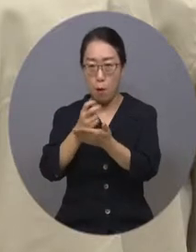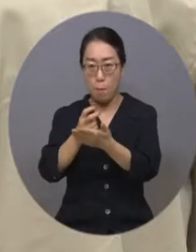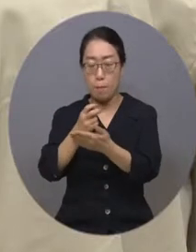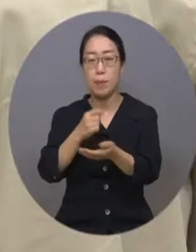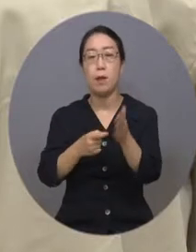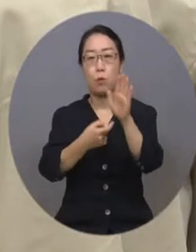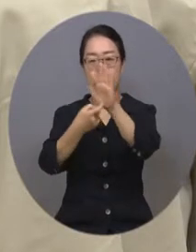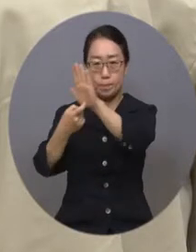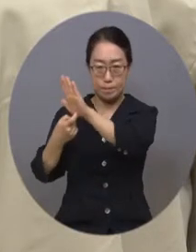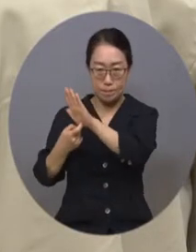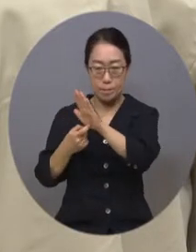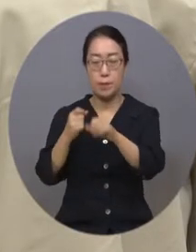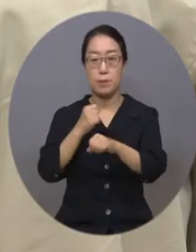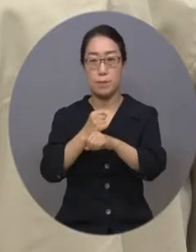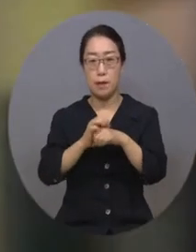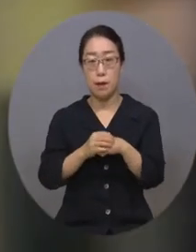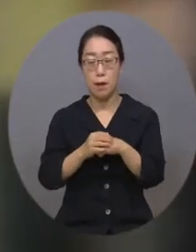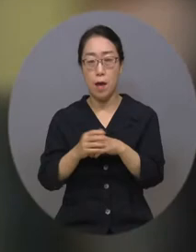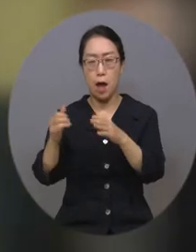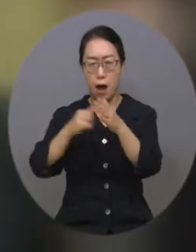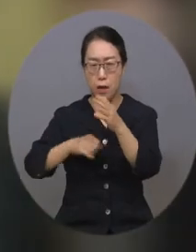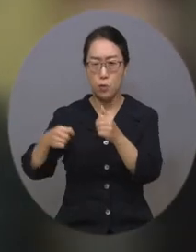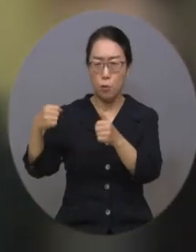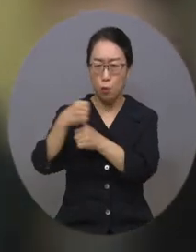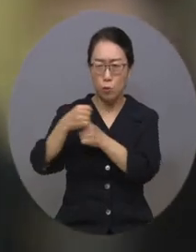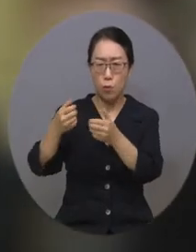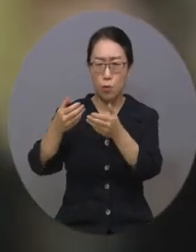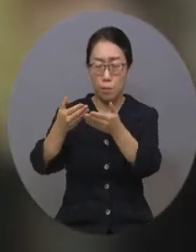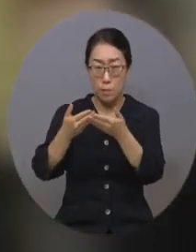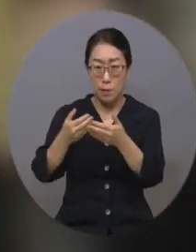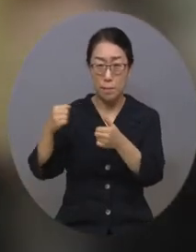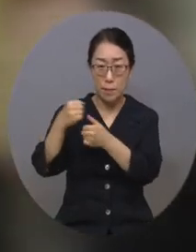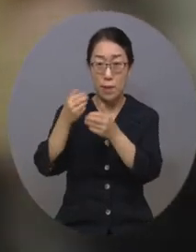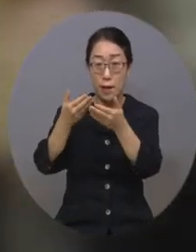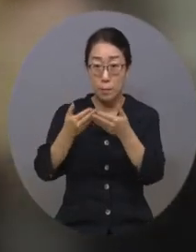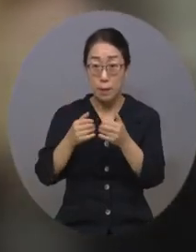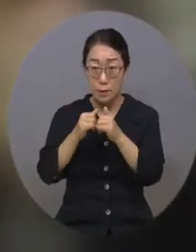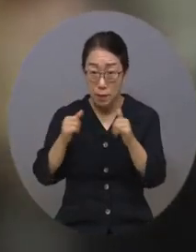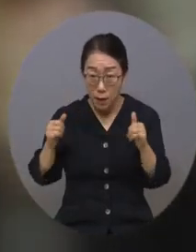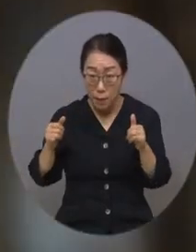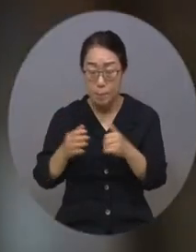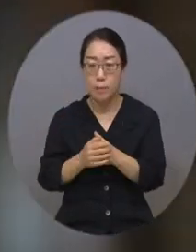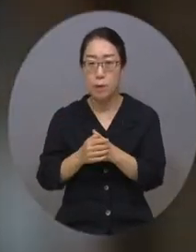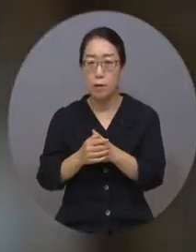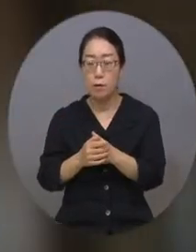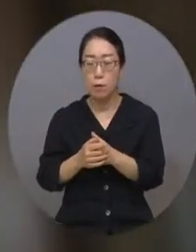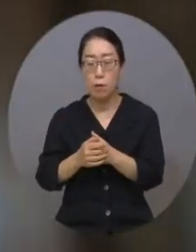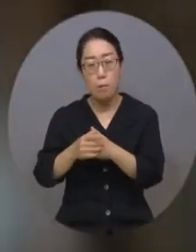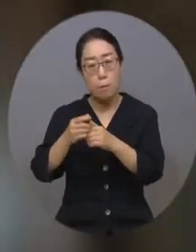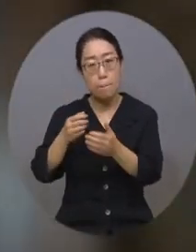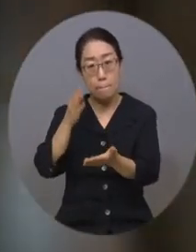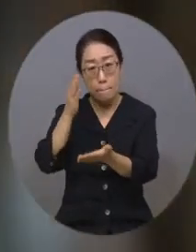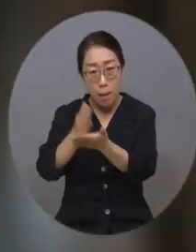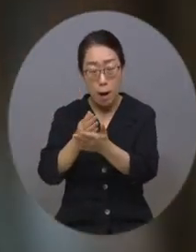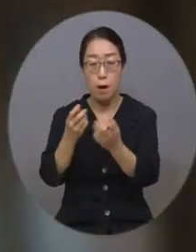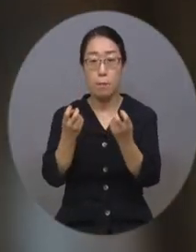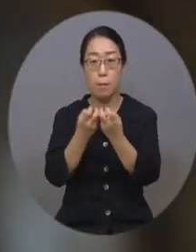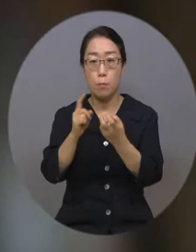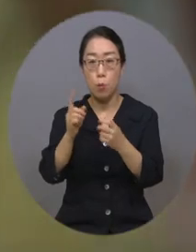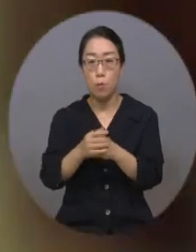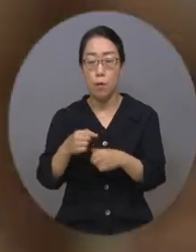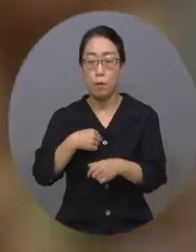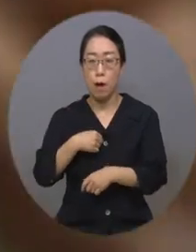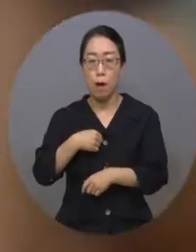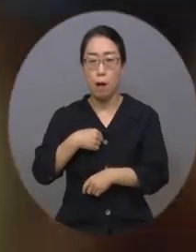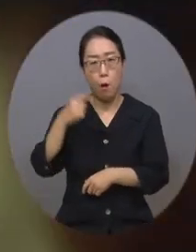밝혔습니다 가정폭력 피해자의 등 초본 교부 제한 신청 제도는 가정폭력 피해자의 의사와